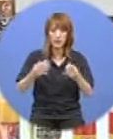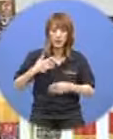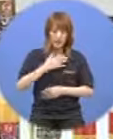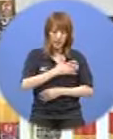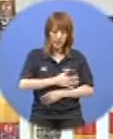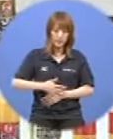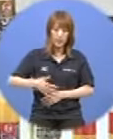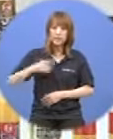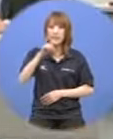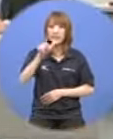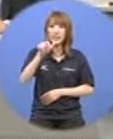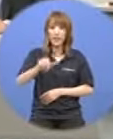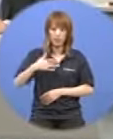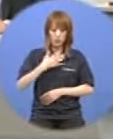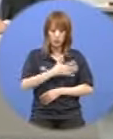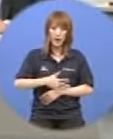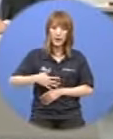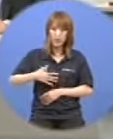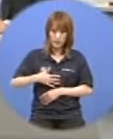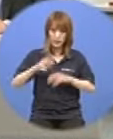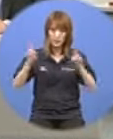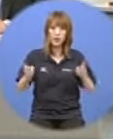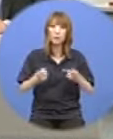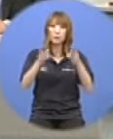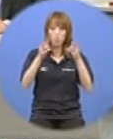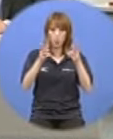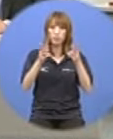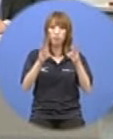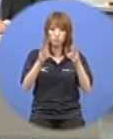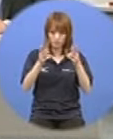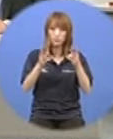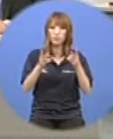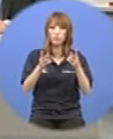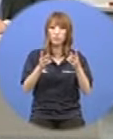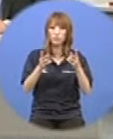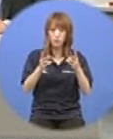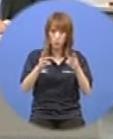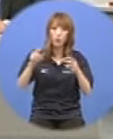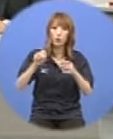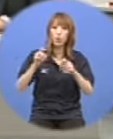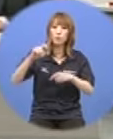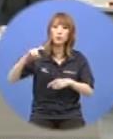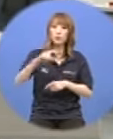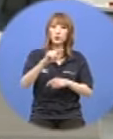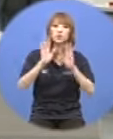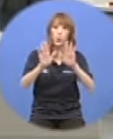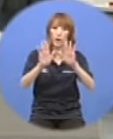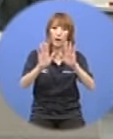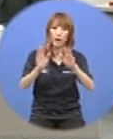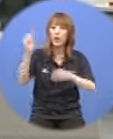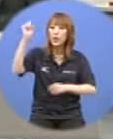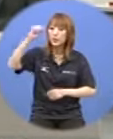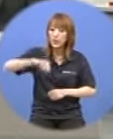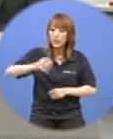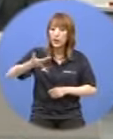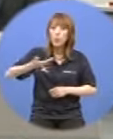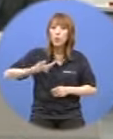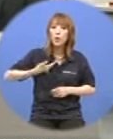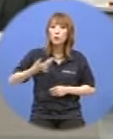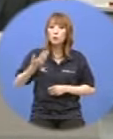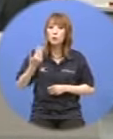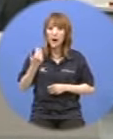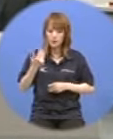除けを出したんですけども、これはその認可を受けるまで10年かかってるわけです、だからその10年前それはだ